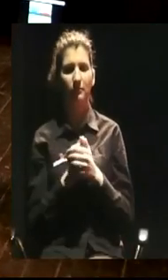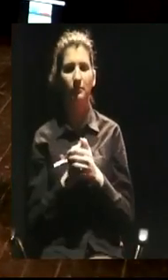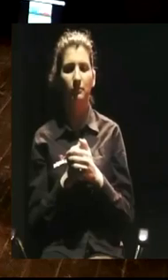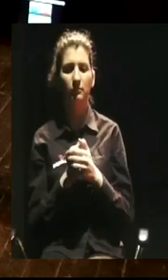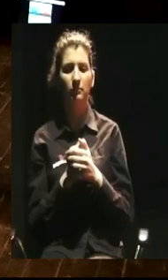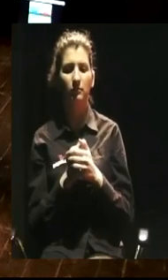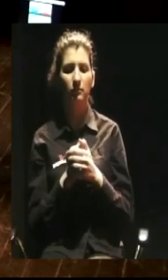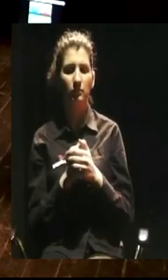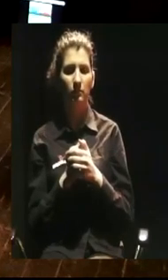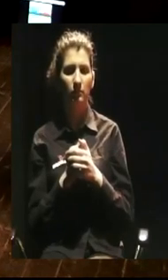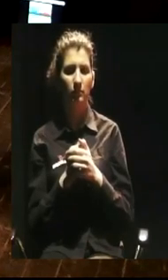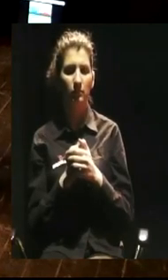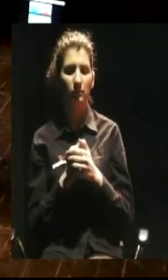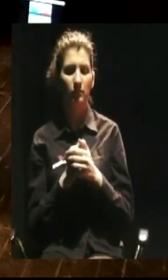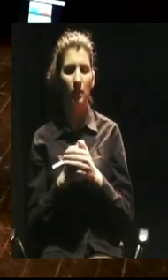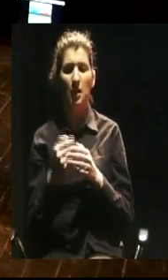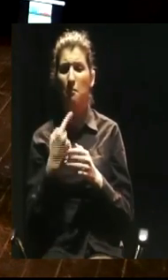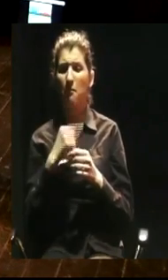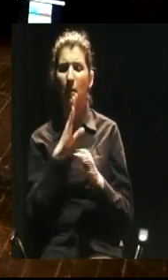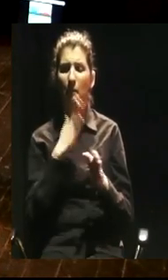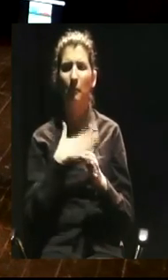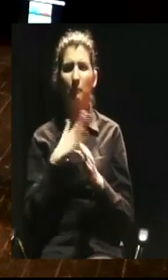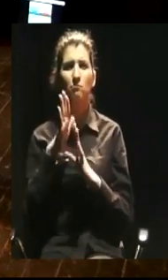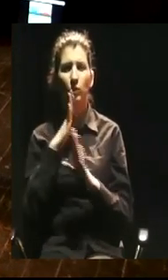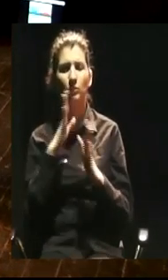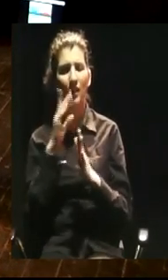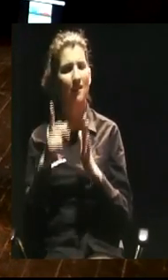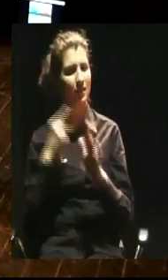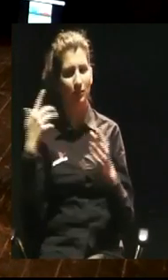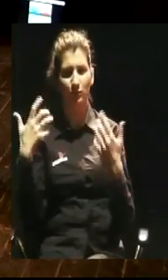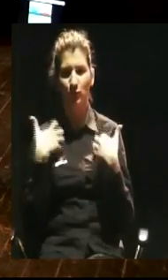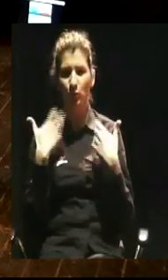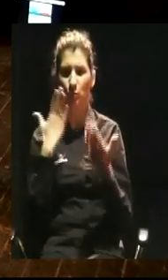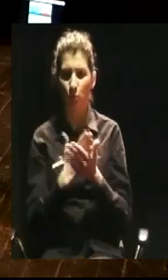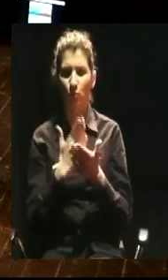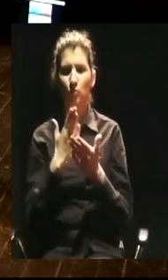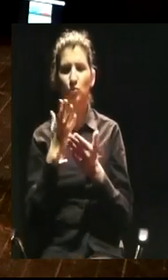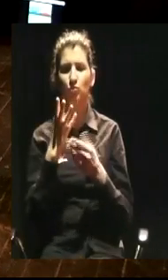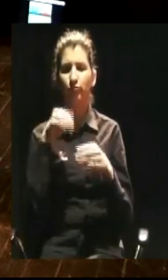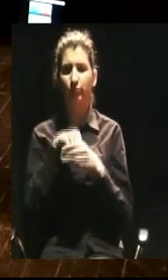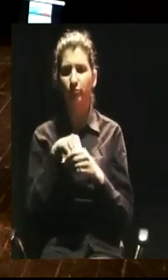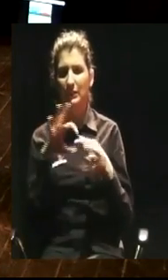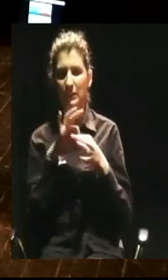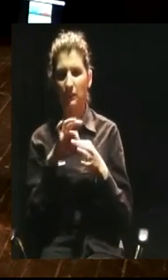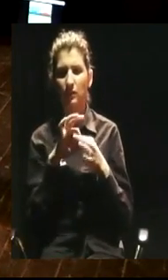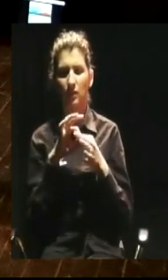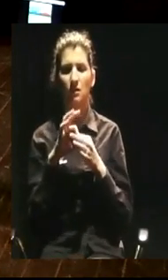to raz na zawsze, można powiedzieć, zakodowane w języku.